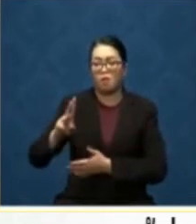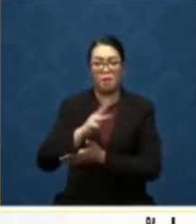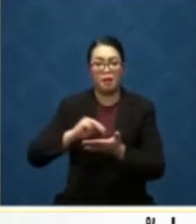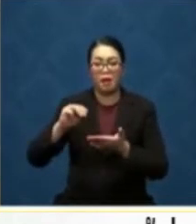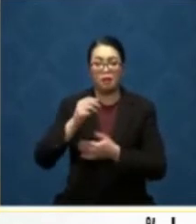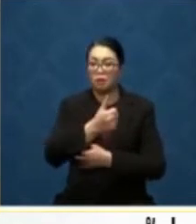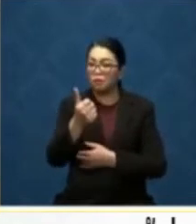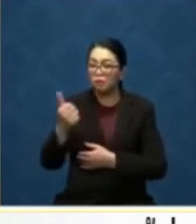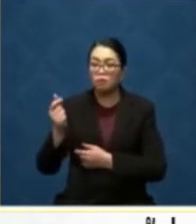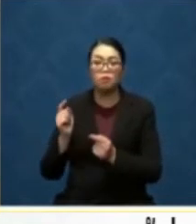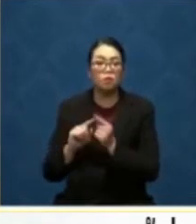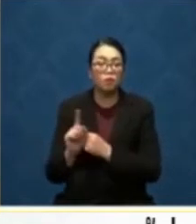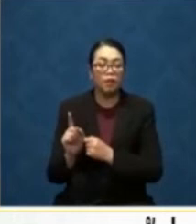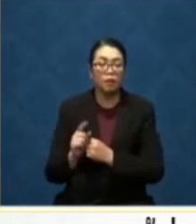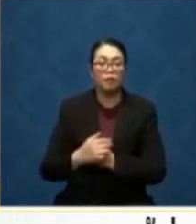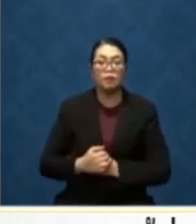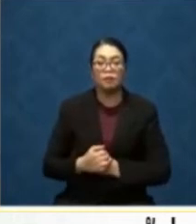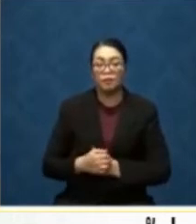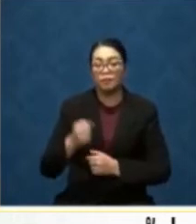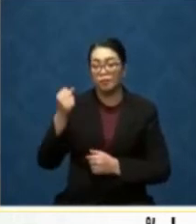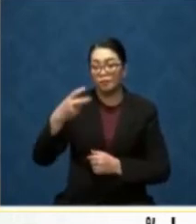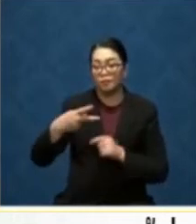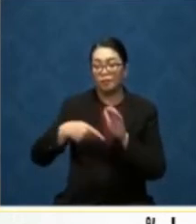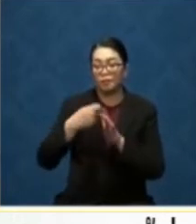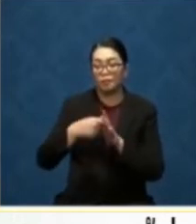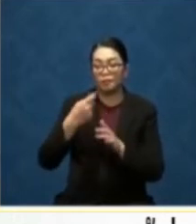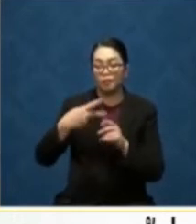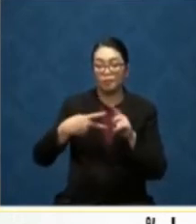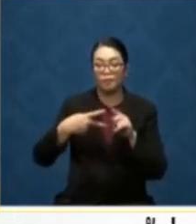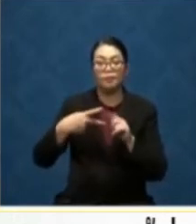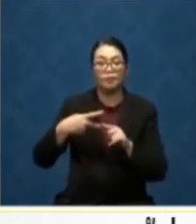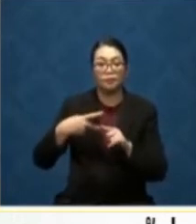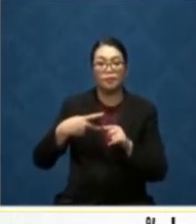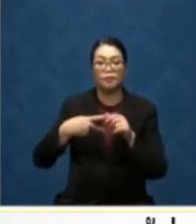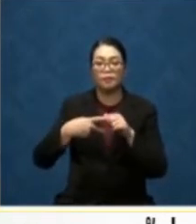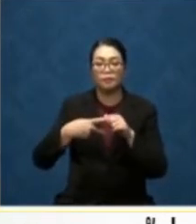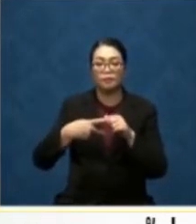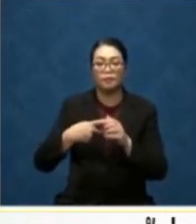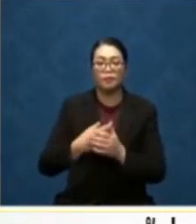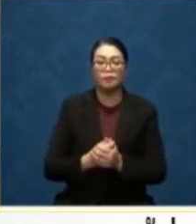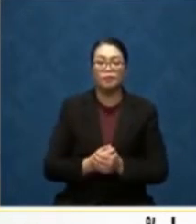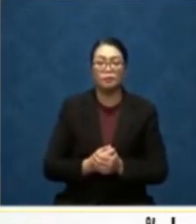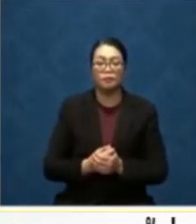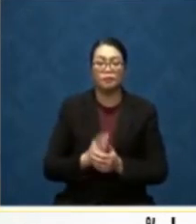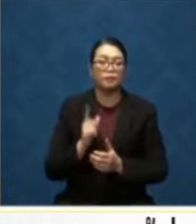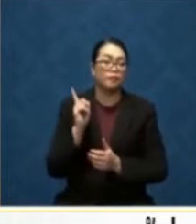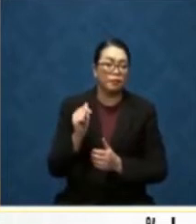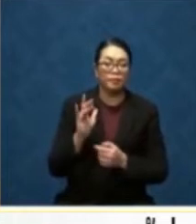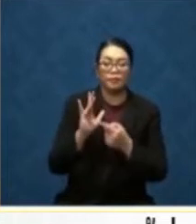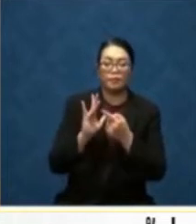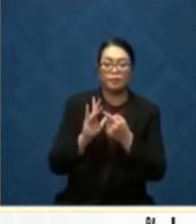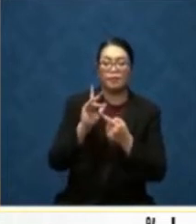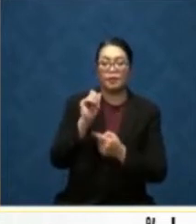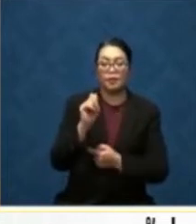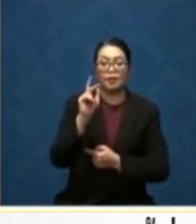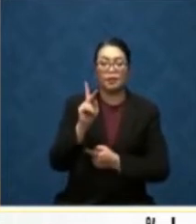เหนือกว่าสถาบลอดมศึกษา แ่งอนๆเนื่องด้วยสองปการหๆ ดกัครับประการแรกก็คือผมใช